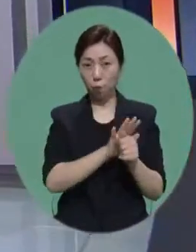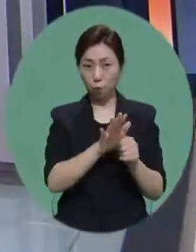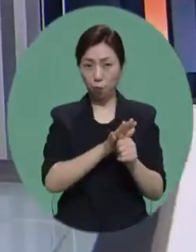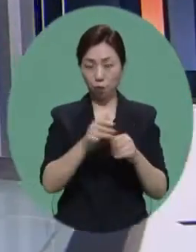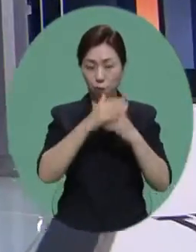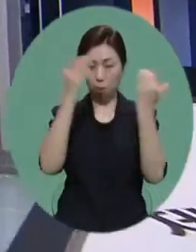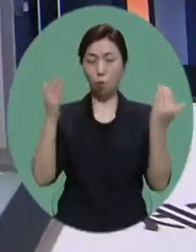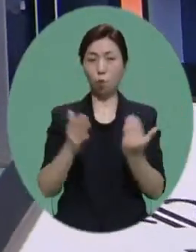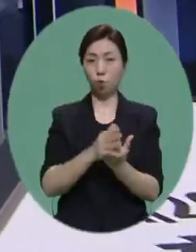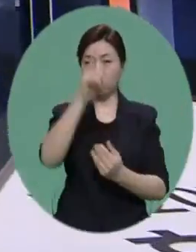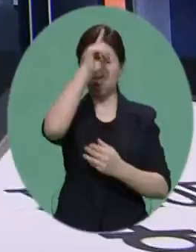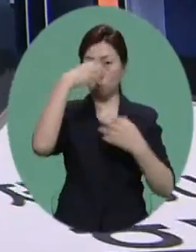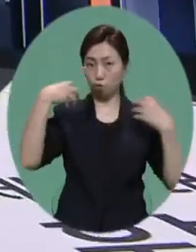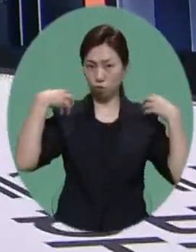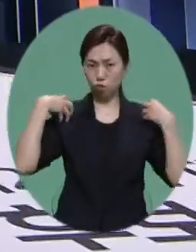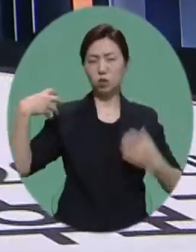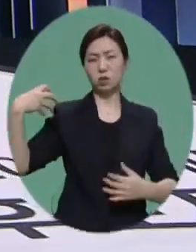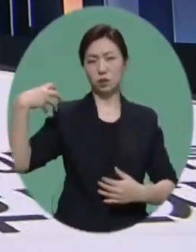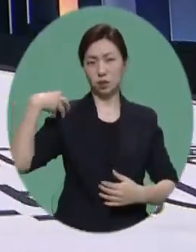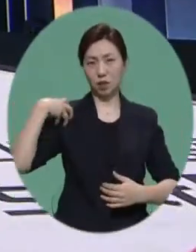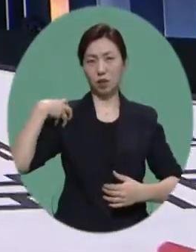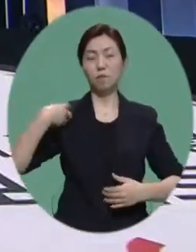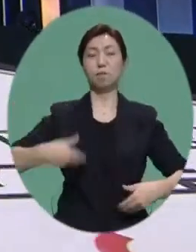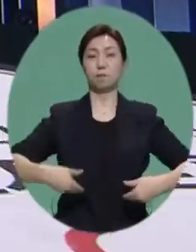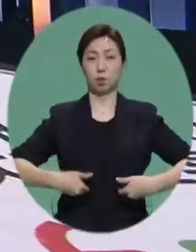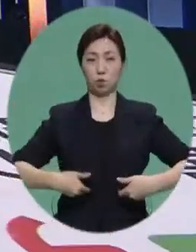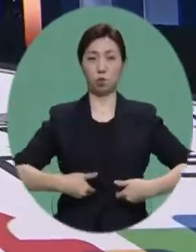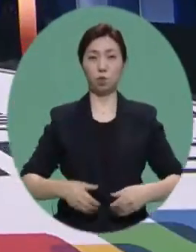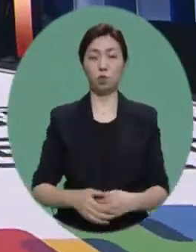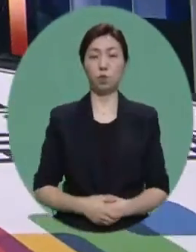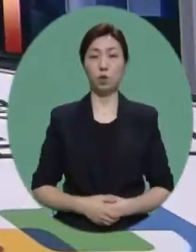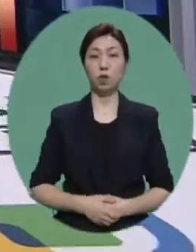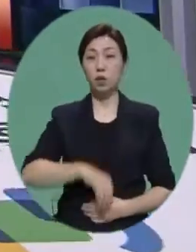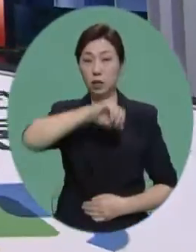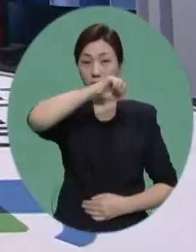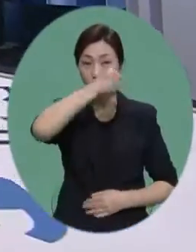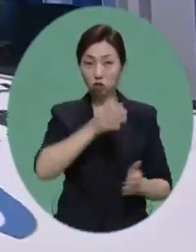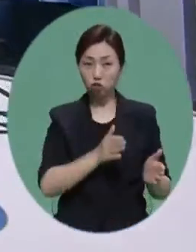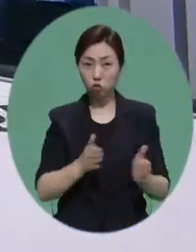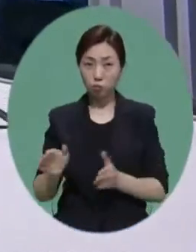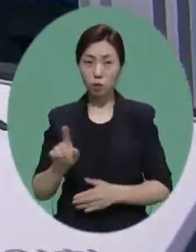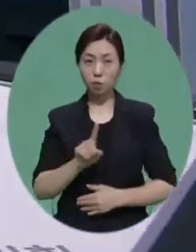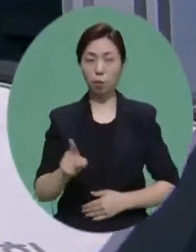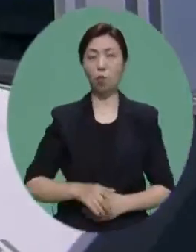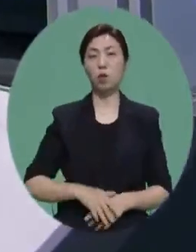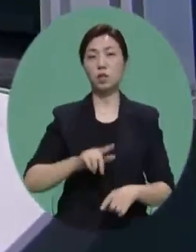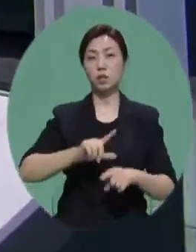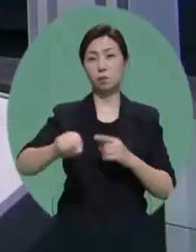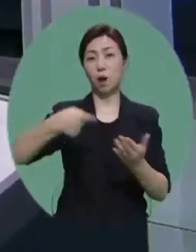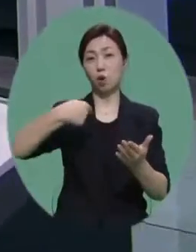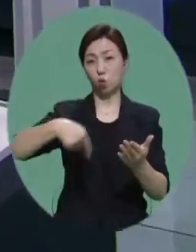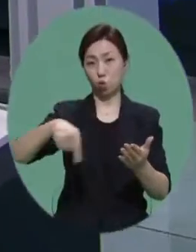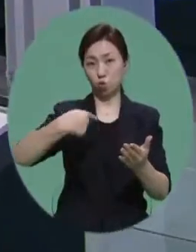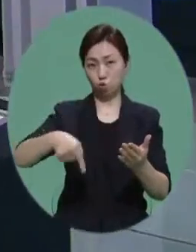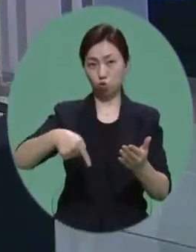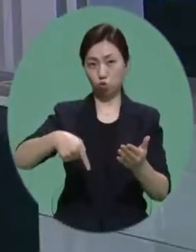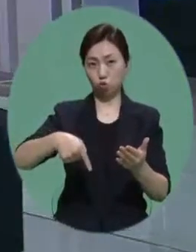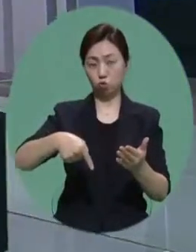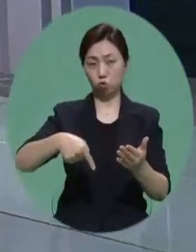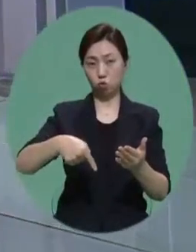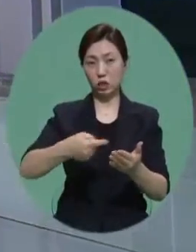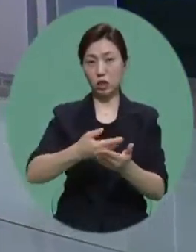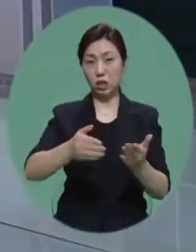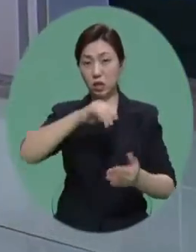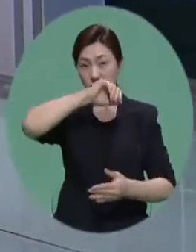국가가 책임을 져 주는 것이고 그 재원은 에 지방교육 교부금 에서 지금 많이